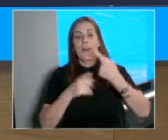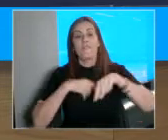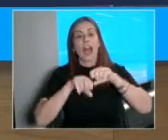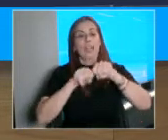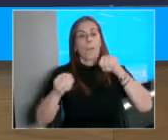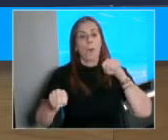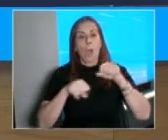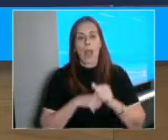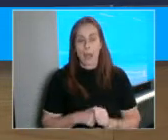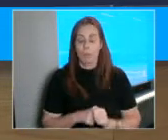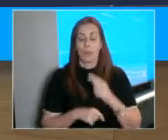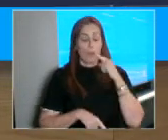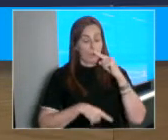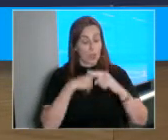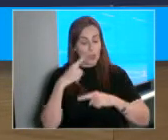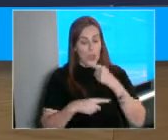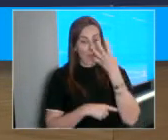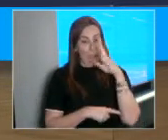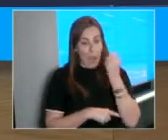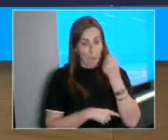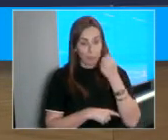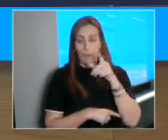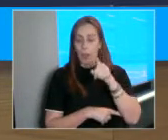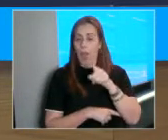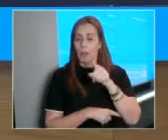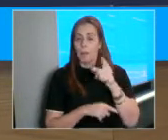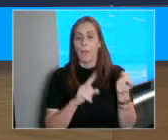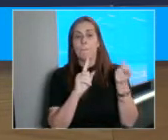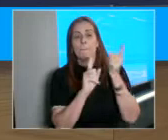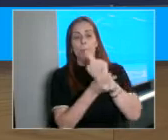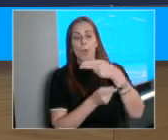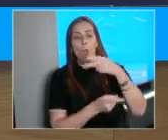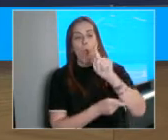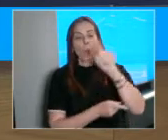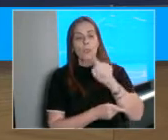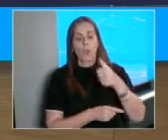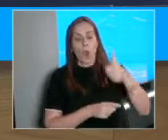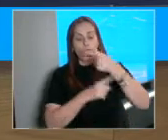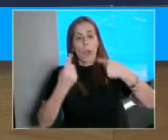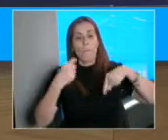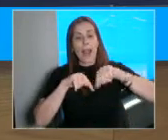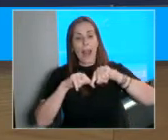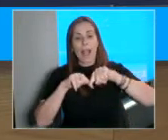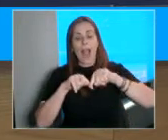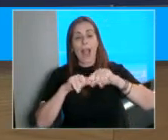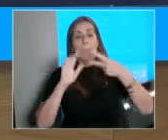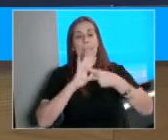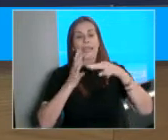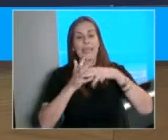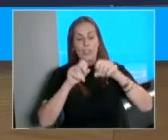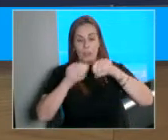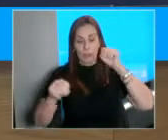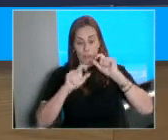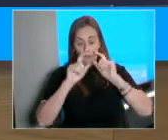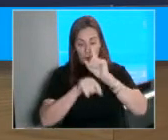של ההסתדרות. בשנת 1940 מילא את מקומו של דוב עוז בראש המחלקה המדינית של ההסתדרות, ובתקופת